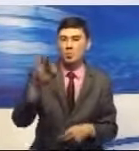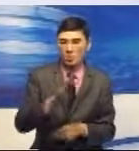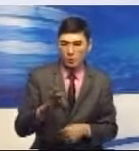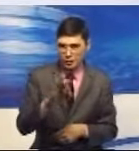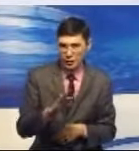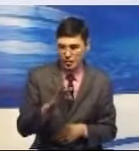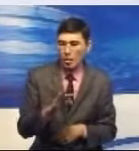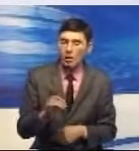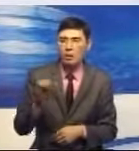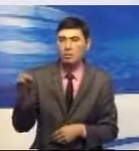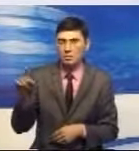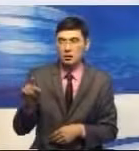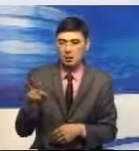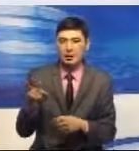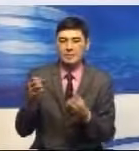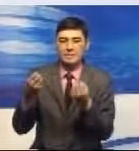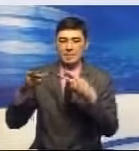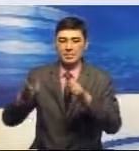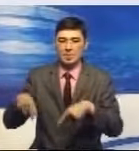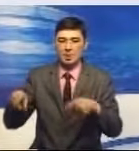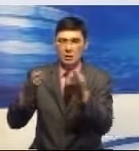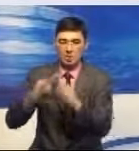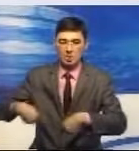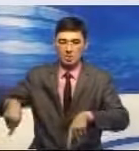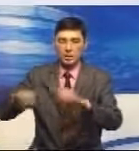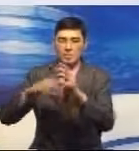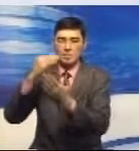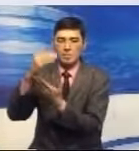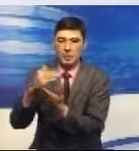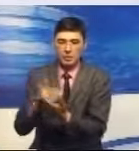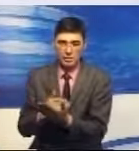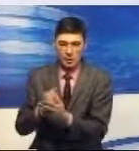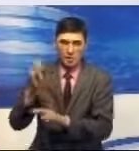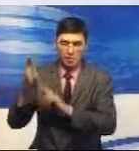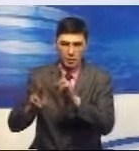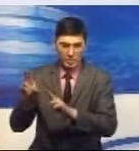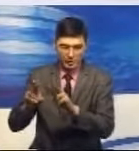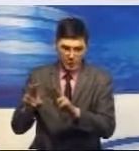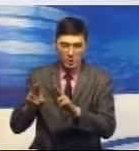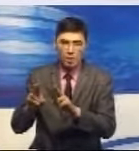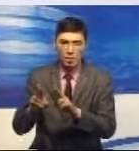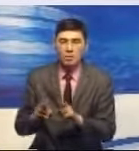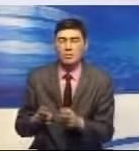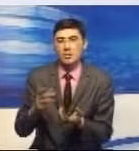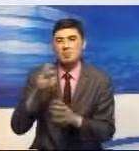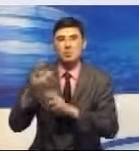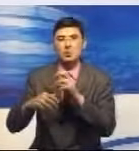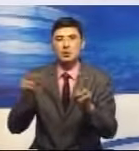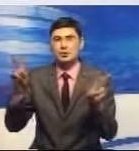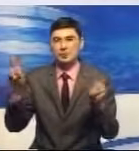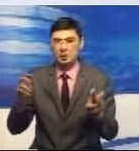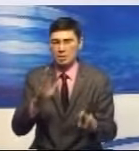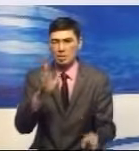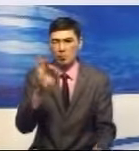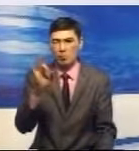мен кәсіпкерлердің ұлттық палатасы филиалының өкілдері және әлеуметтік серіктестер қатысты. Кеңес халықаралық World